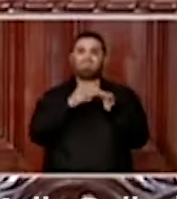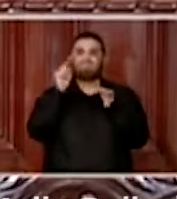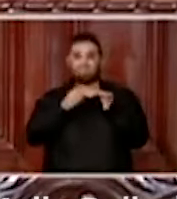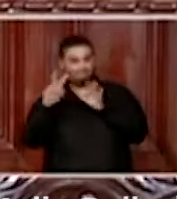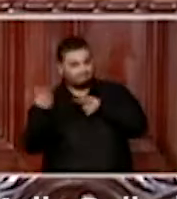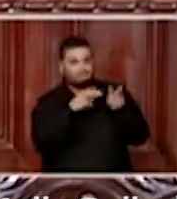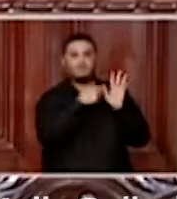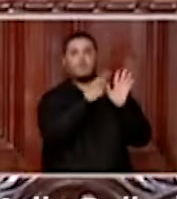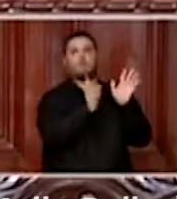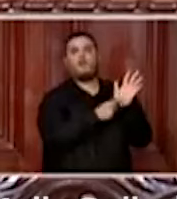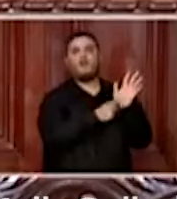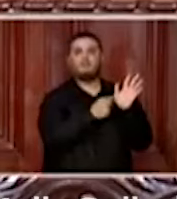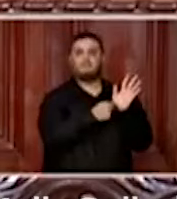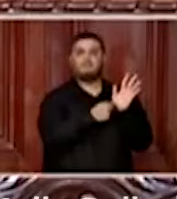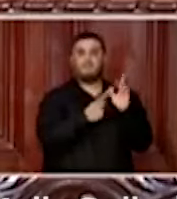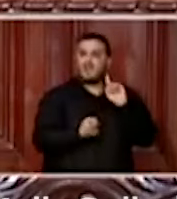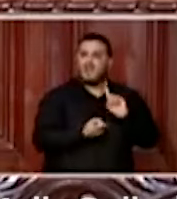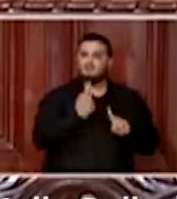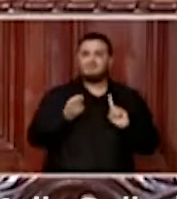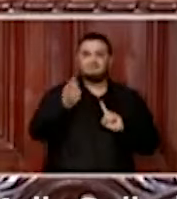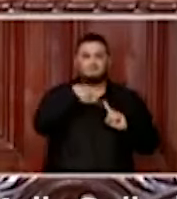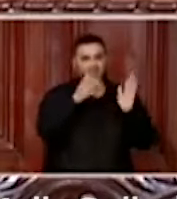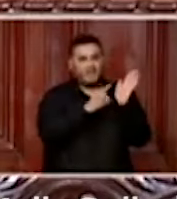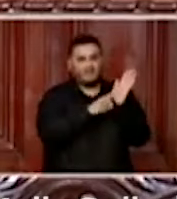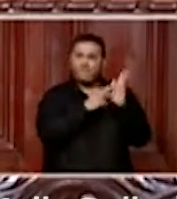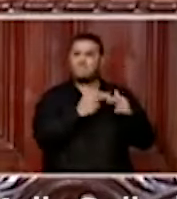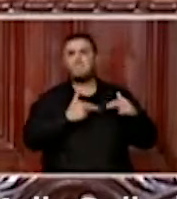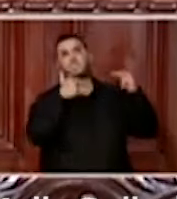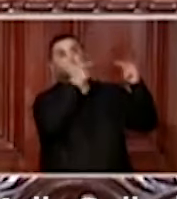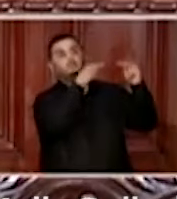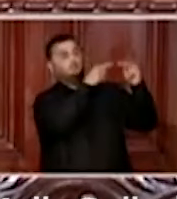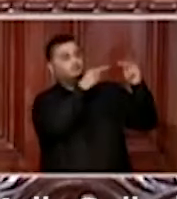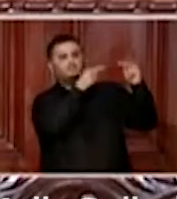وعليه أن يعلوه فوق كل الصراعات